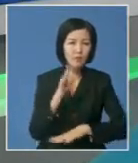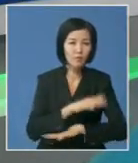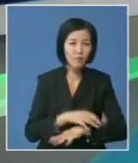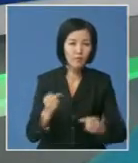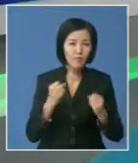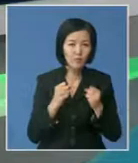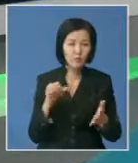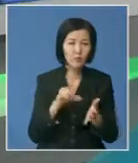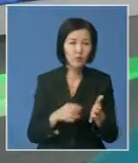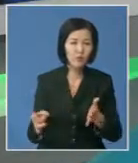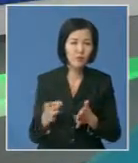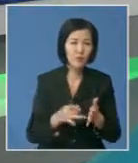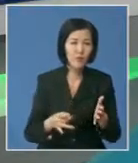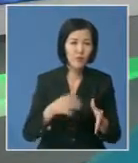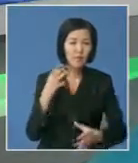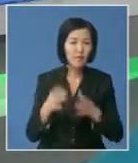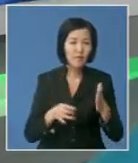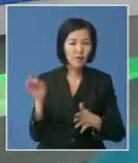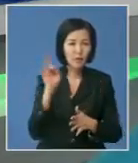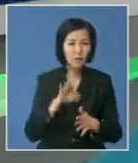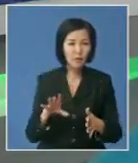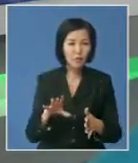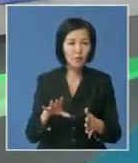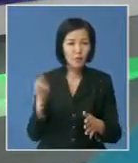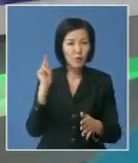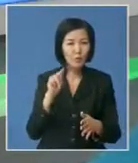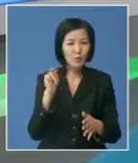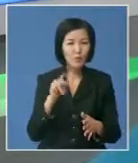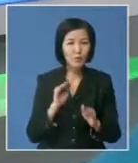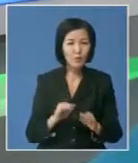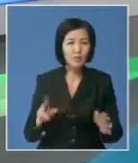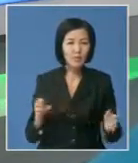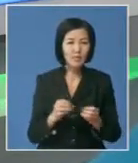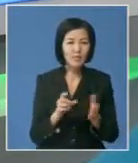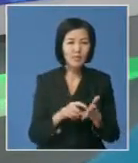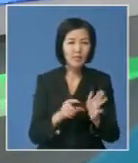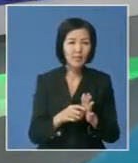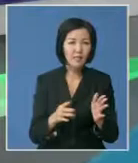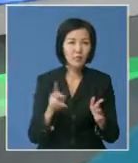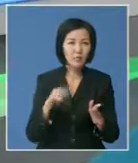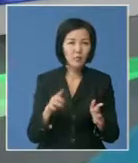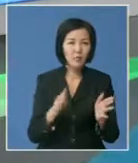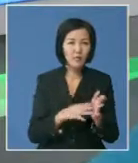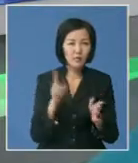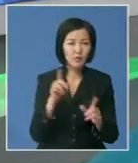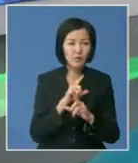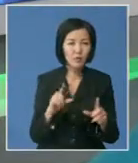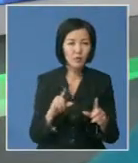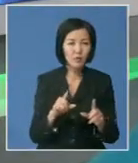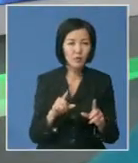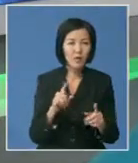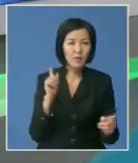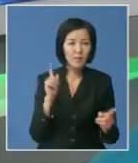с участием республиканских и мировых чемпионов ученикам 10 класса 9 школы города талды-курган посчастливилось